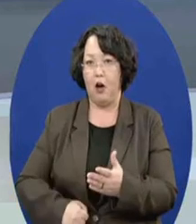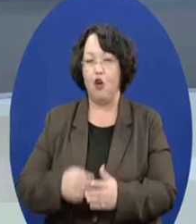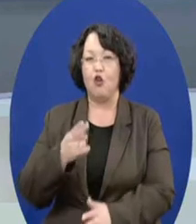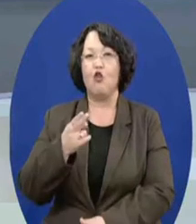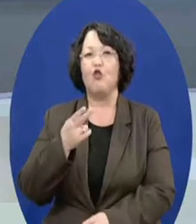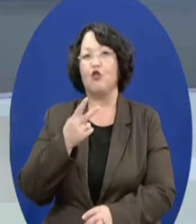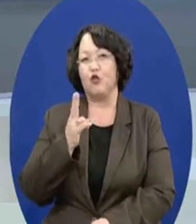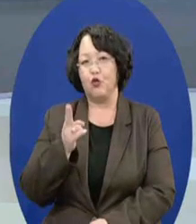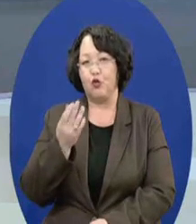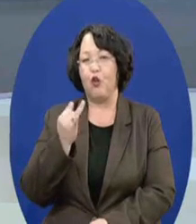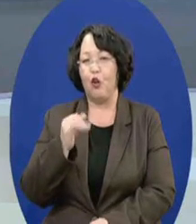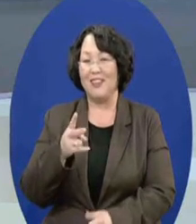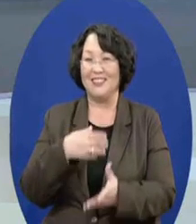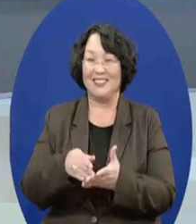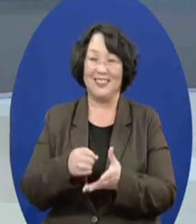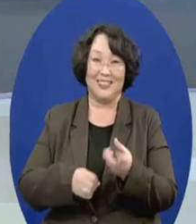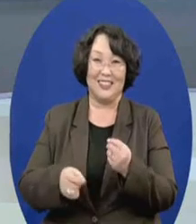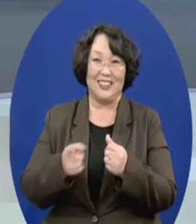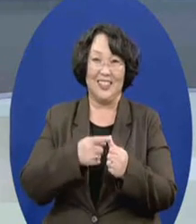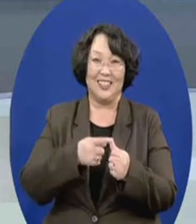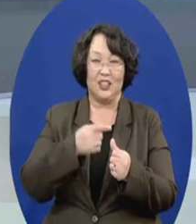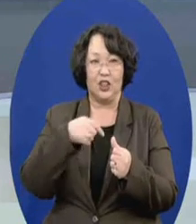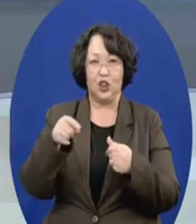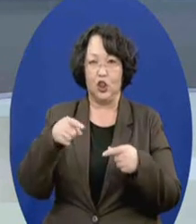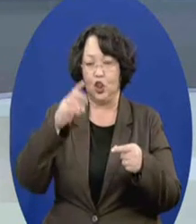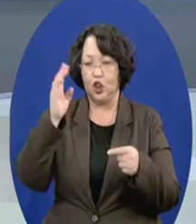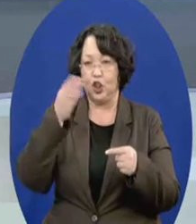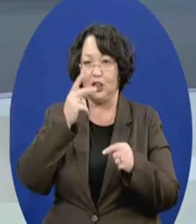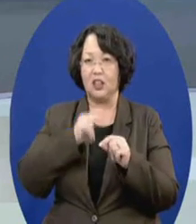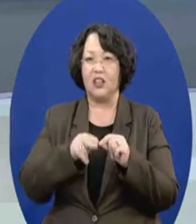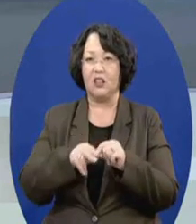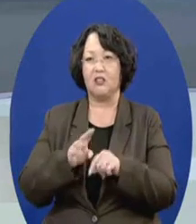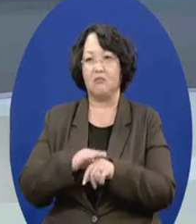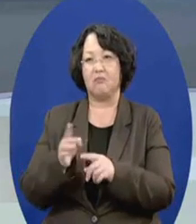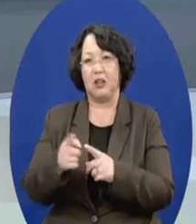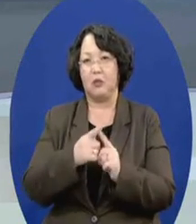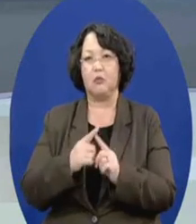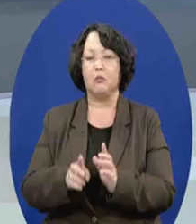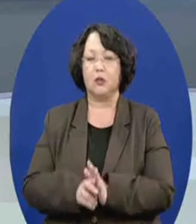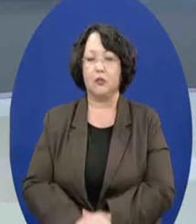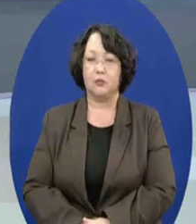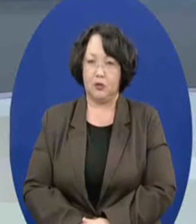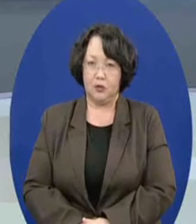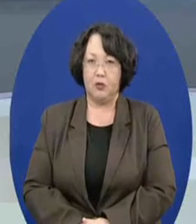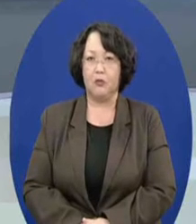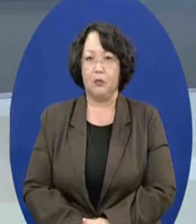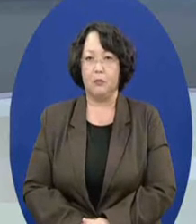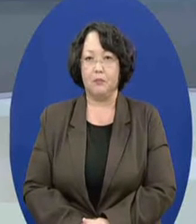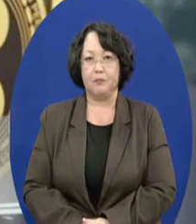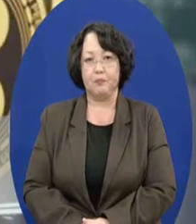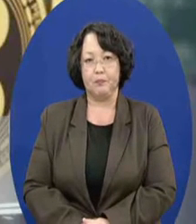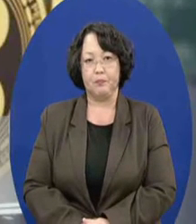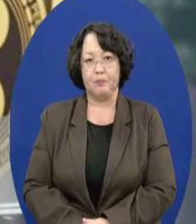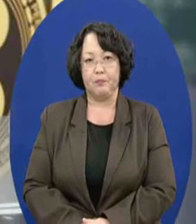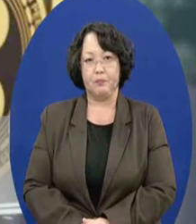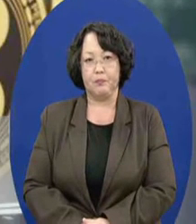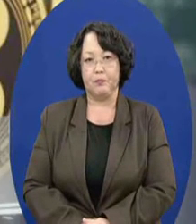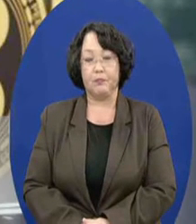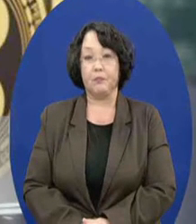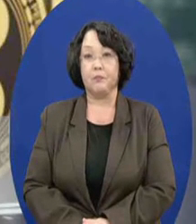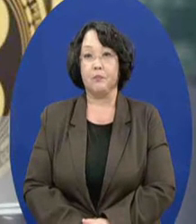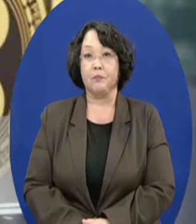тохиолдолд койнуудын арилжаа эрхлэгчдийг бүрдгэх хяналт тавих боломжтой болно гэж улсын гурлын ажлын хэсгийн гишүүд үзэж байна.